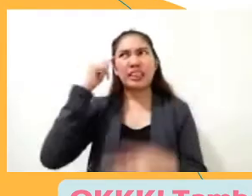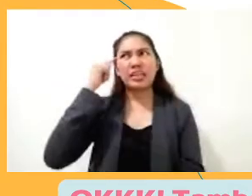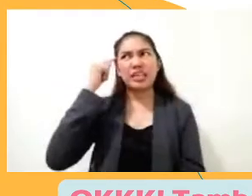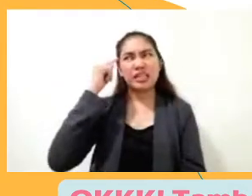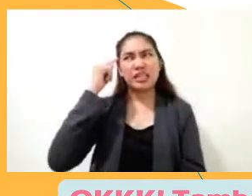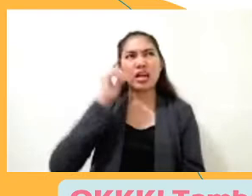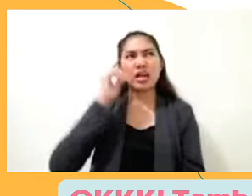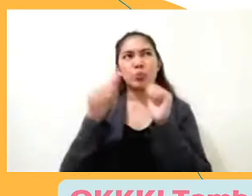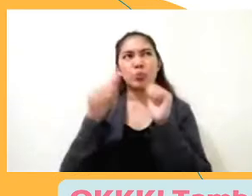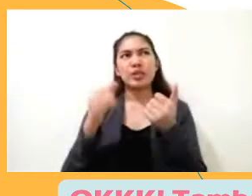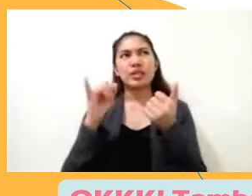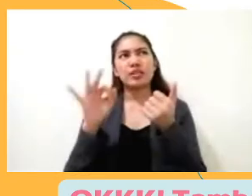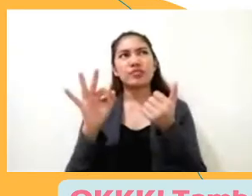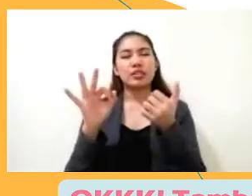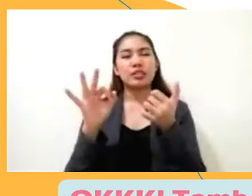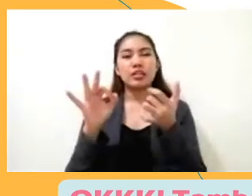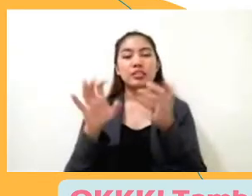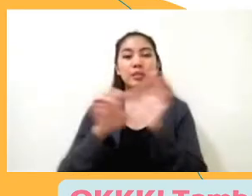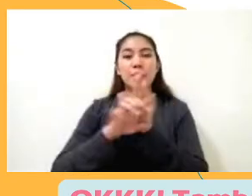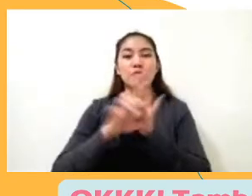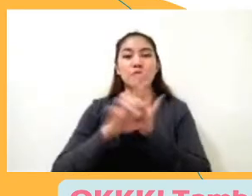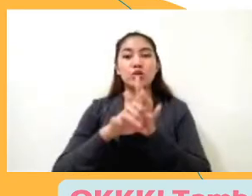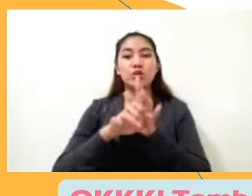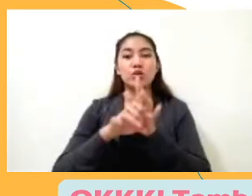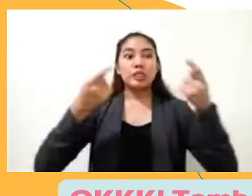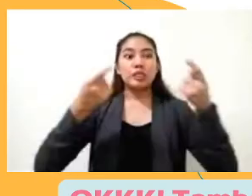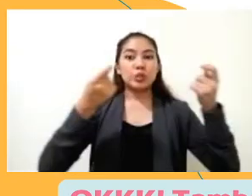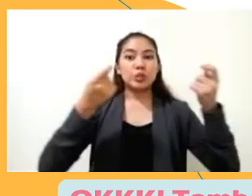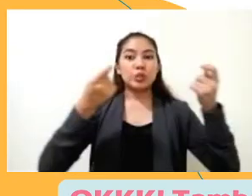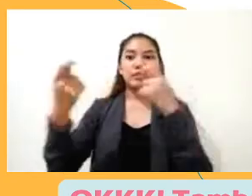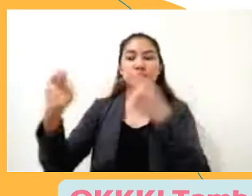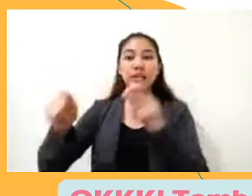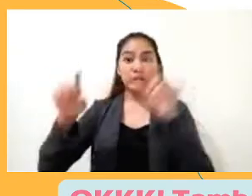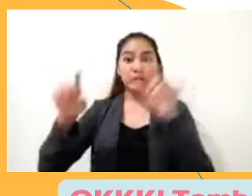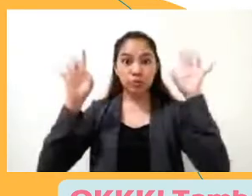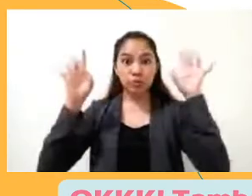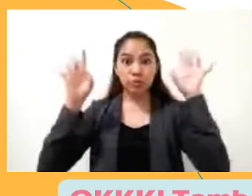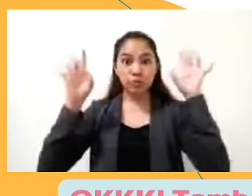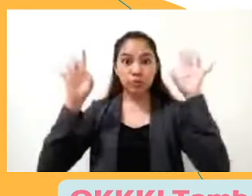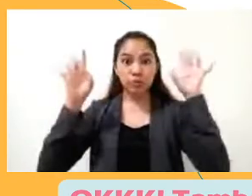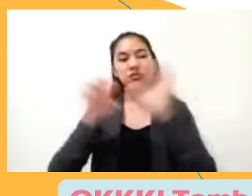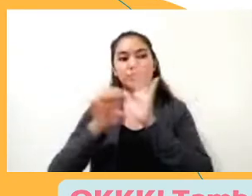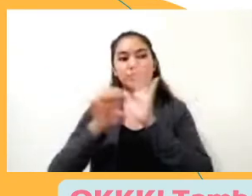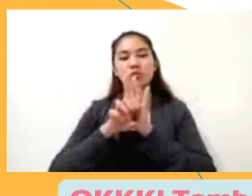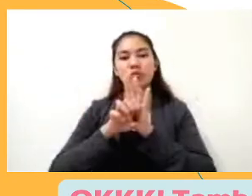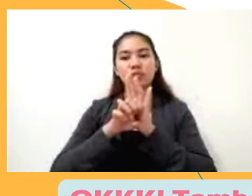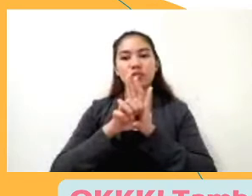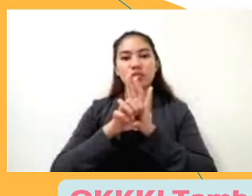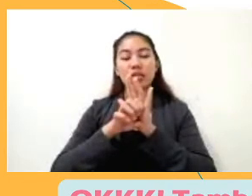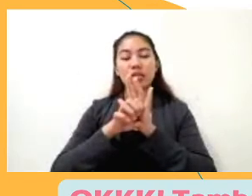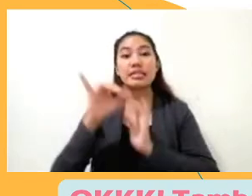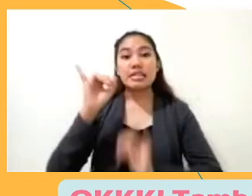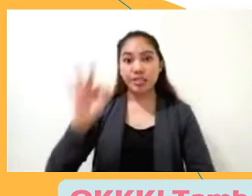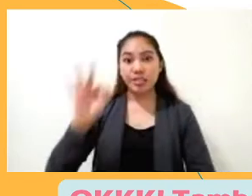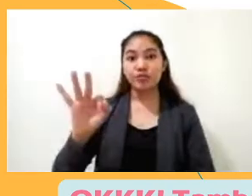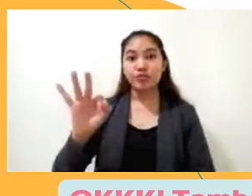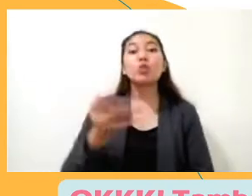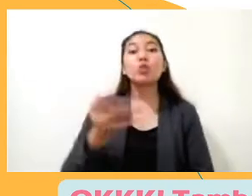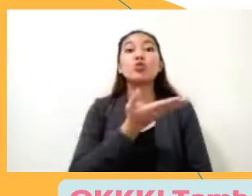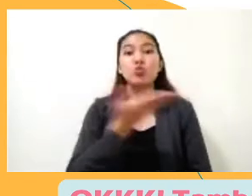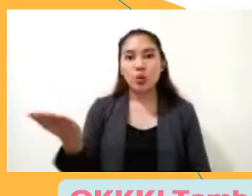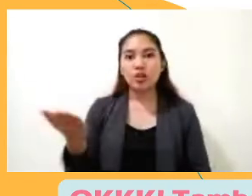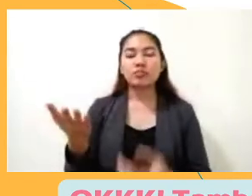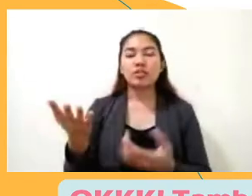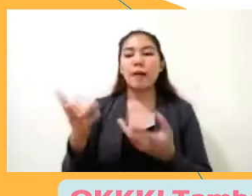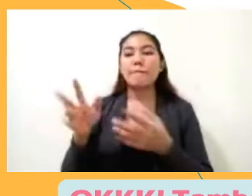an edge pa rin or parang downside na siya, no? Is yun nga yung sabi ni Kuya Brian. Nakakasakit ka na ba ng iba? Or nakakatapa ka na